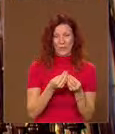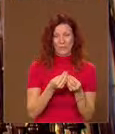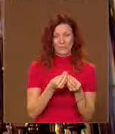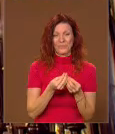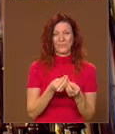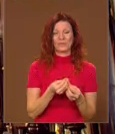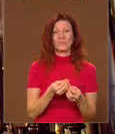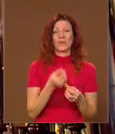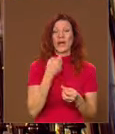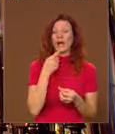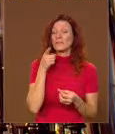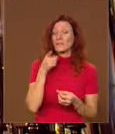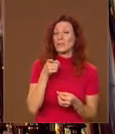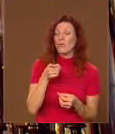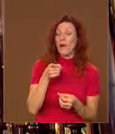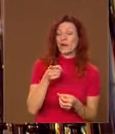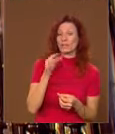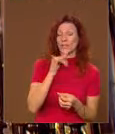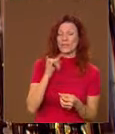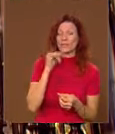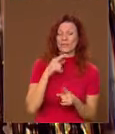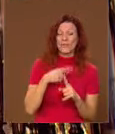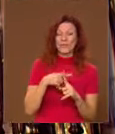за това, че той е